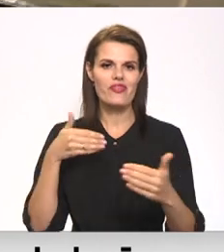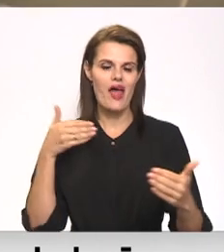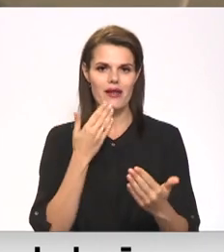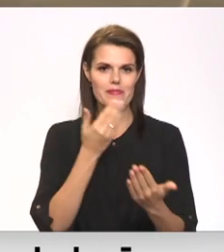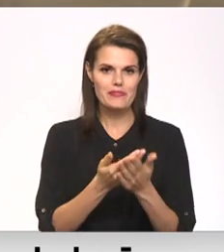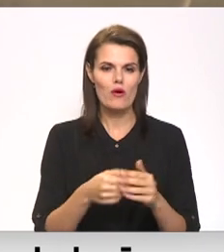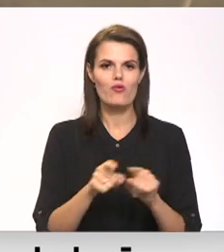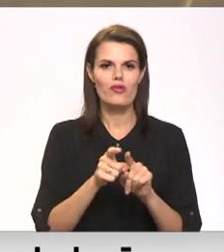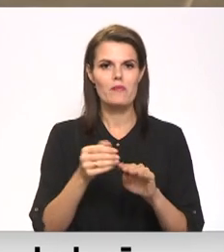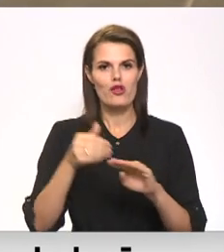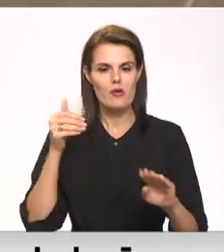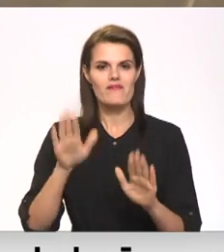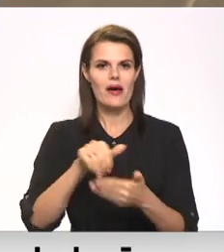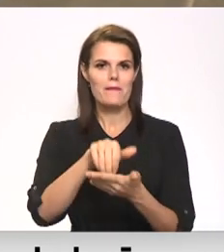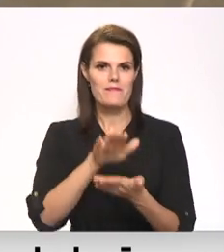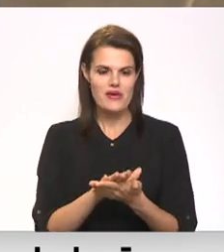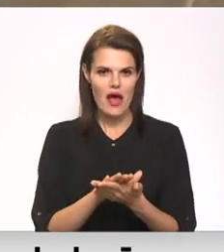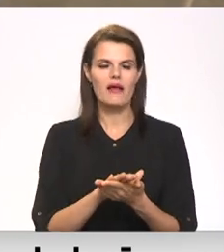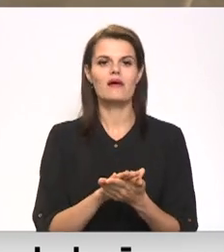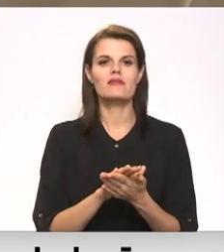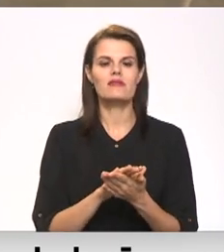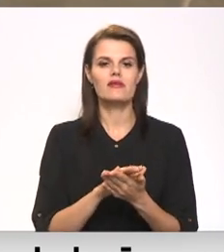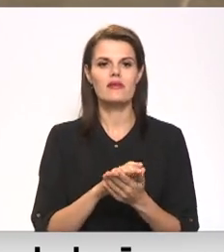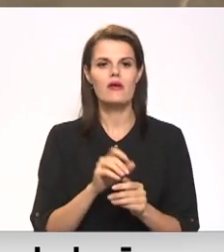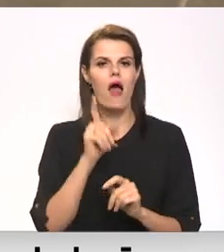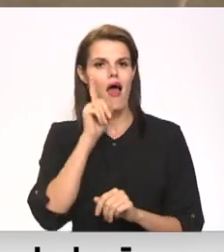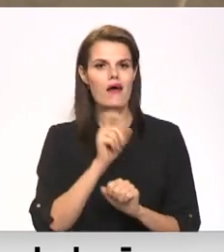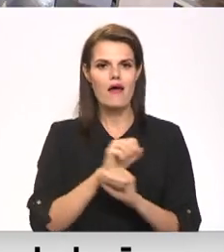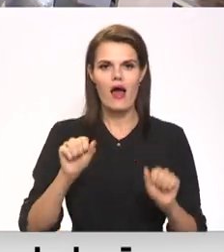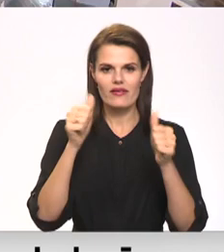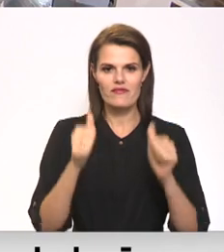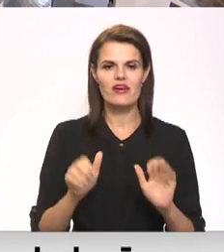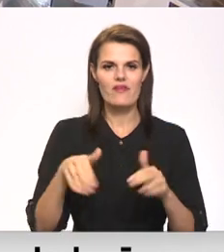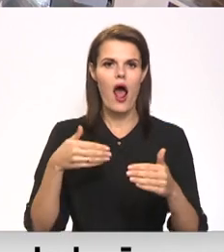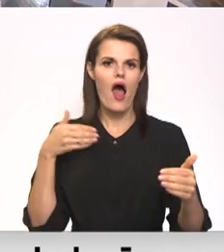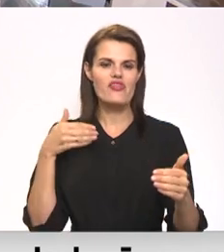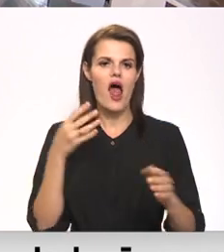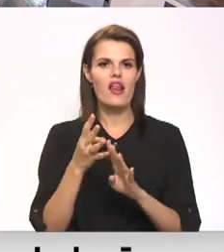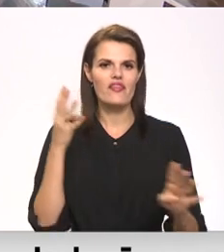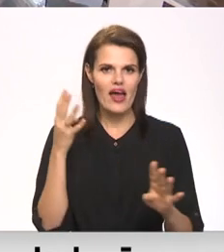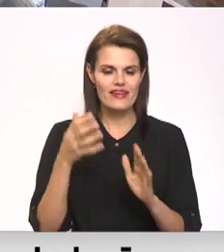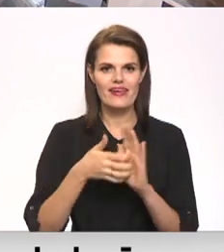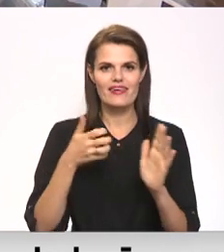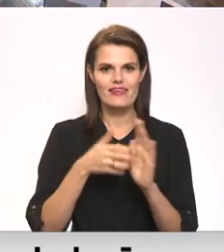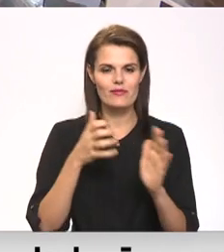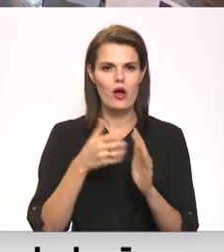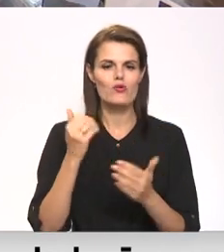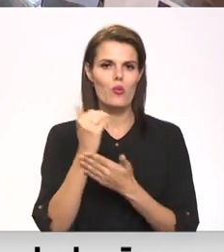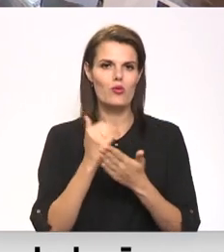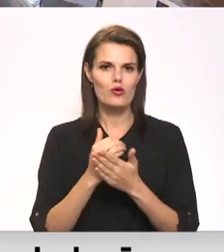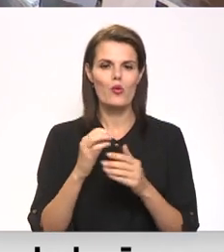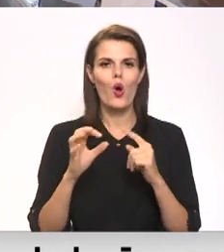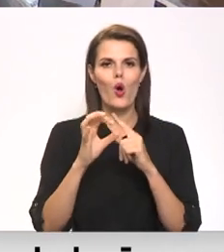tāpat kā iepriekš – ar pierakstu. Pārvaldē norāda, ka ērtākais un ātrākais veids ir attālinātā rinda, izmantojot lietotni